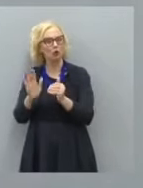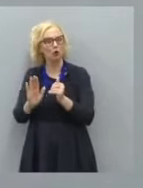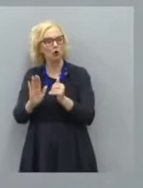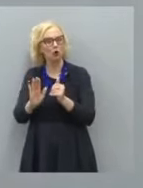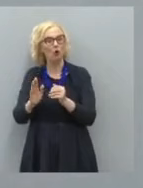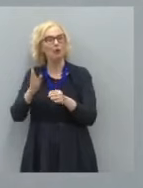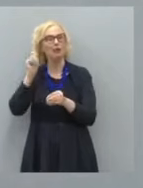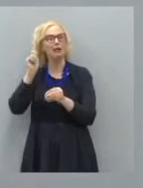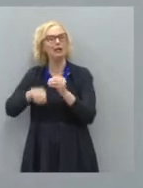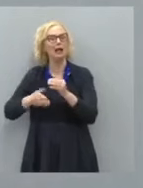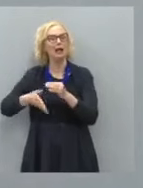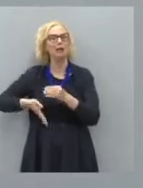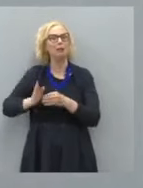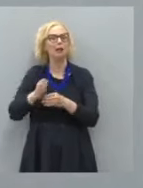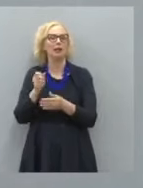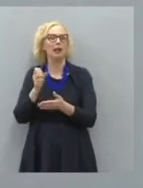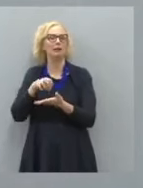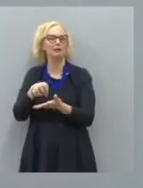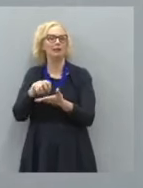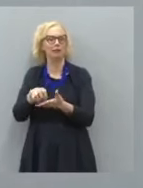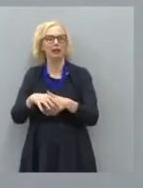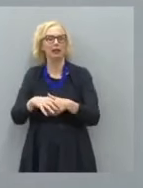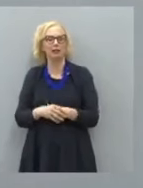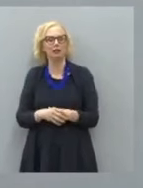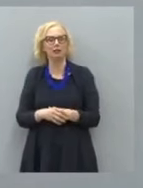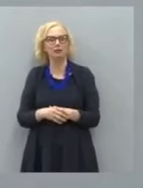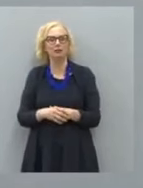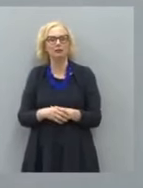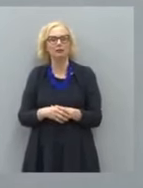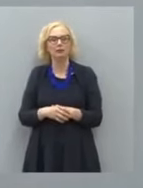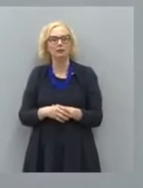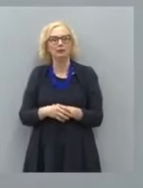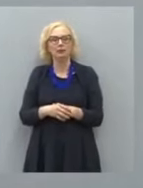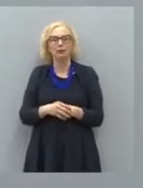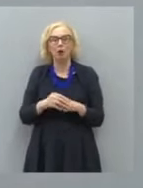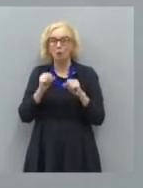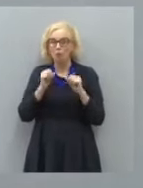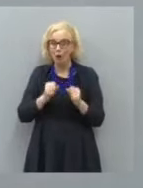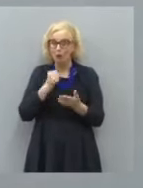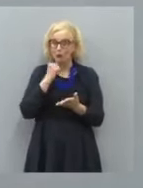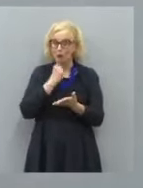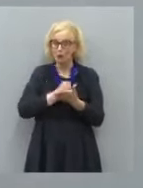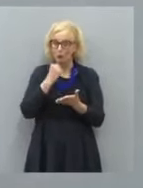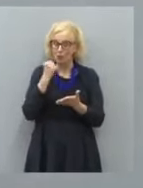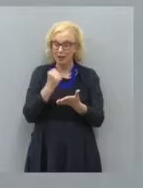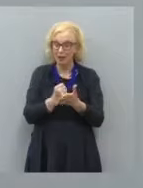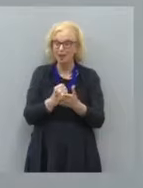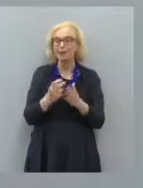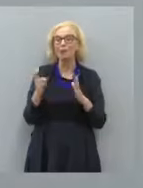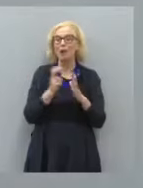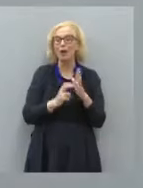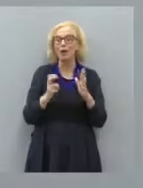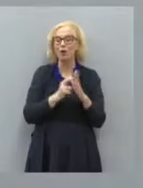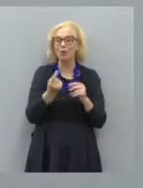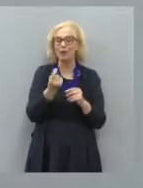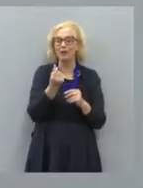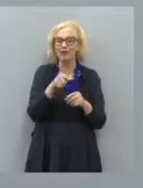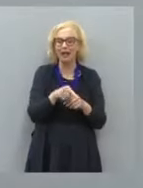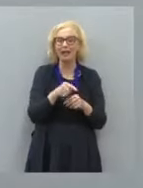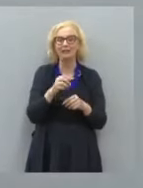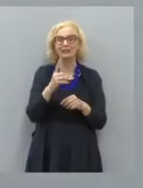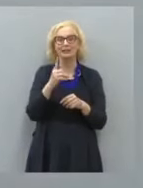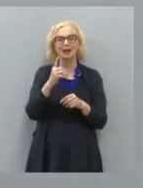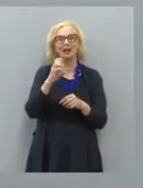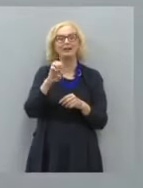ripartenza degli investimenti non so potrei passare al documento di economia e finanza provinciale def per il 22